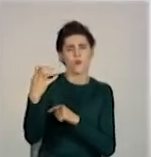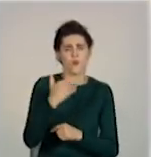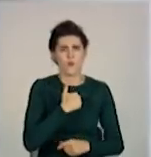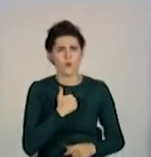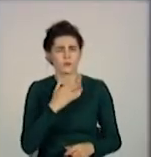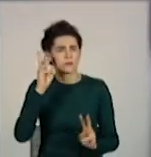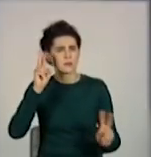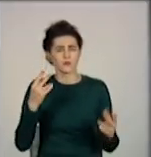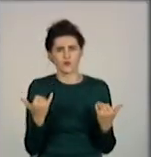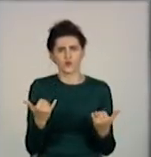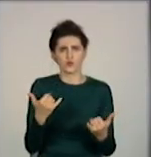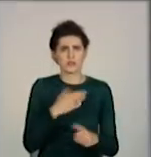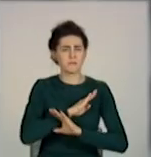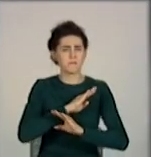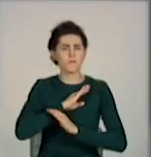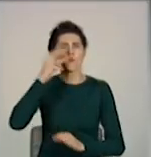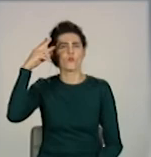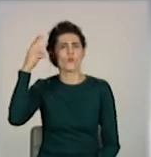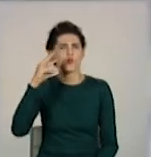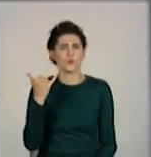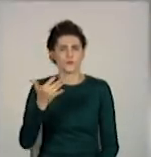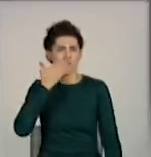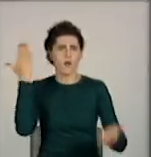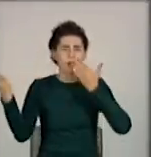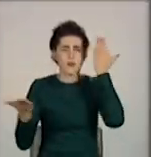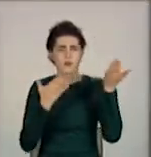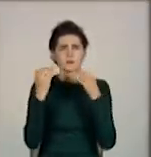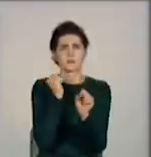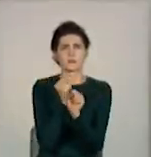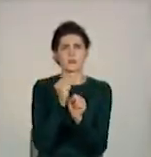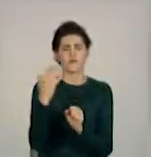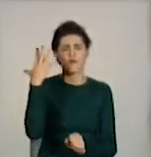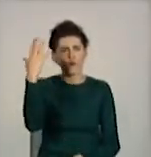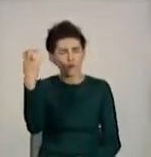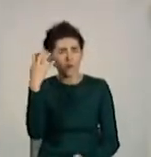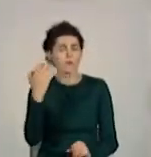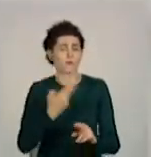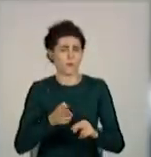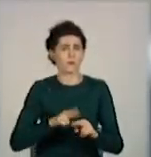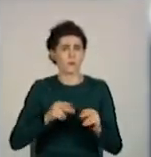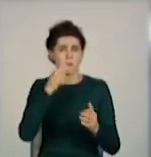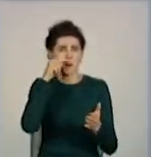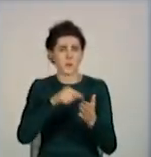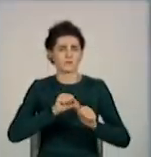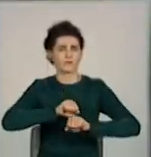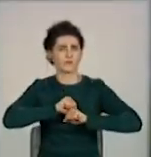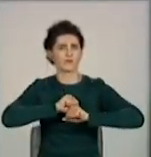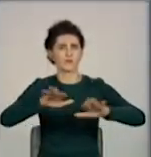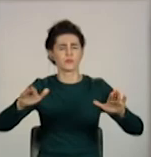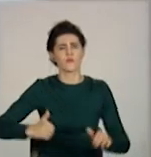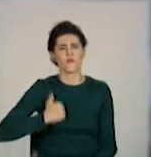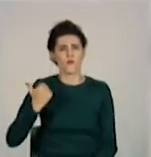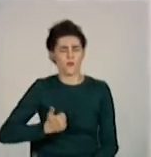Смертельна мода. Нині серед підлітків популярна розвага – робити небезпечні селфі. Потім такими світлинами та відео вони хузуються